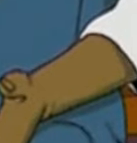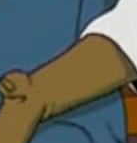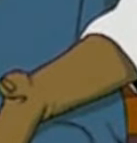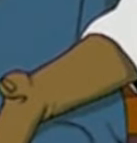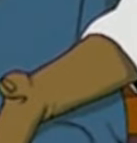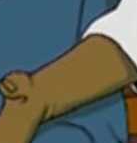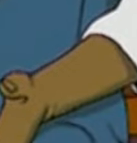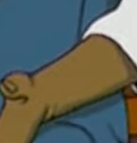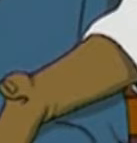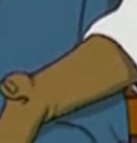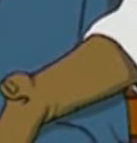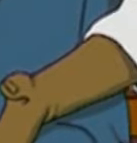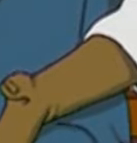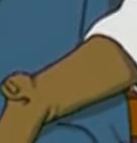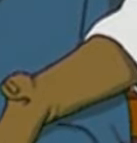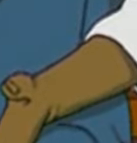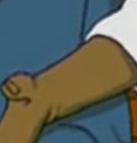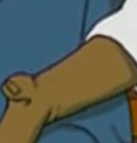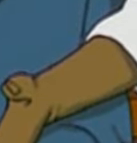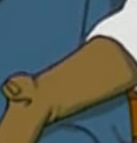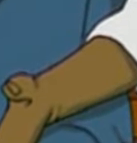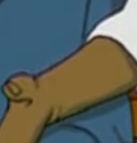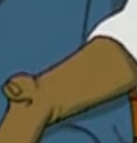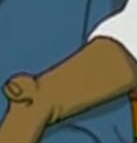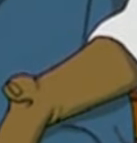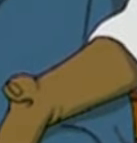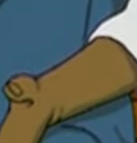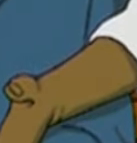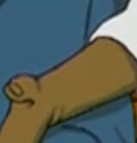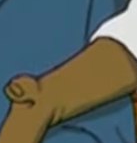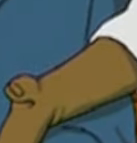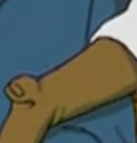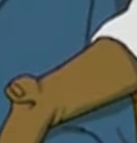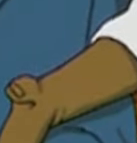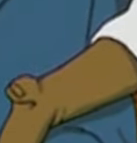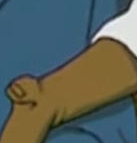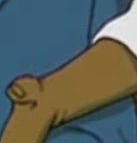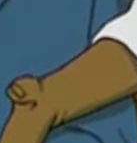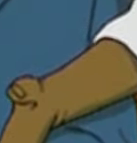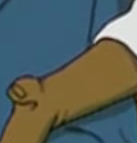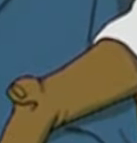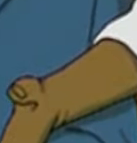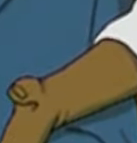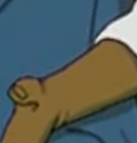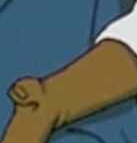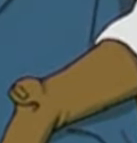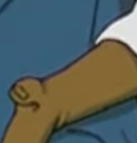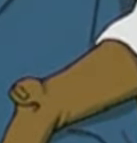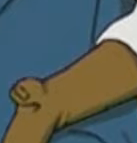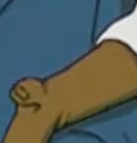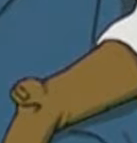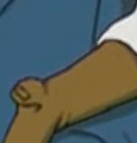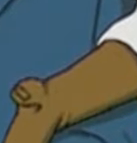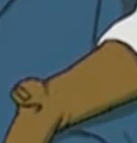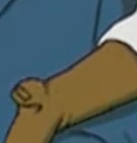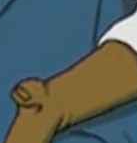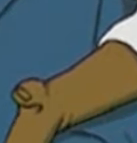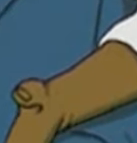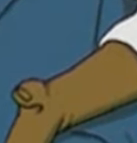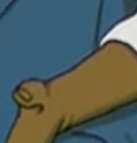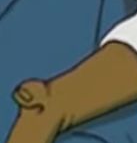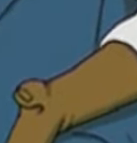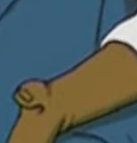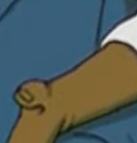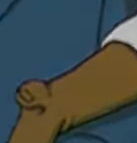Habana, ninasema jogging. Na sijasema jog ile nye unasema jog ya kukunyongwa. Kimbia ya marathon ama